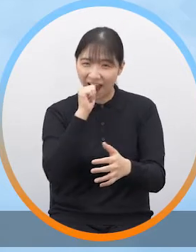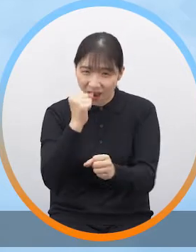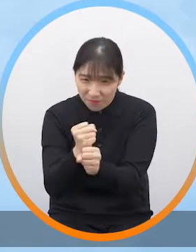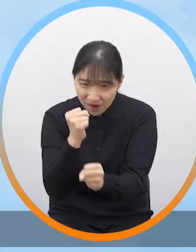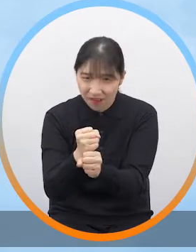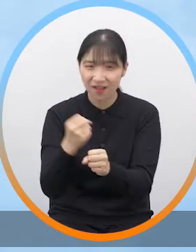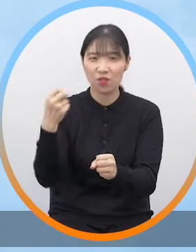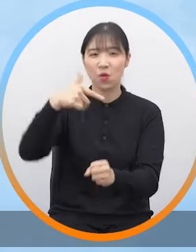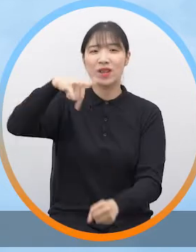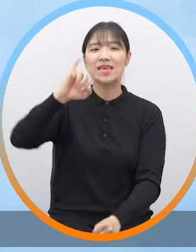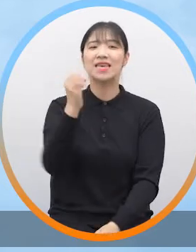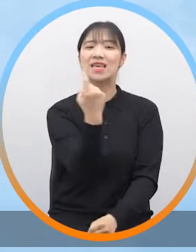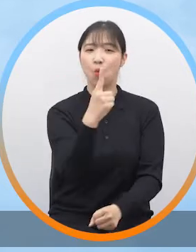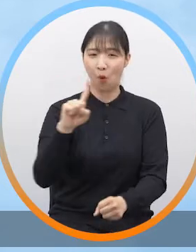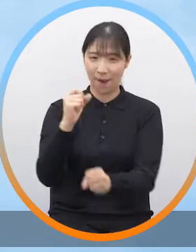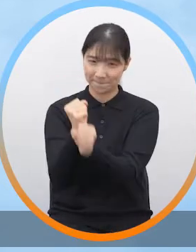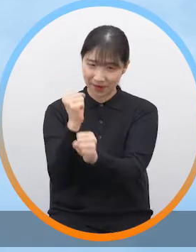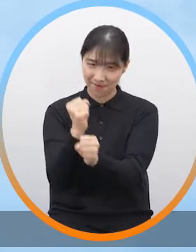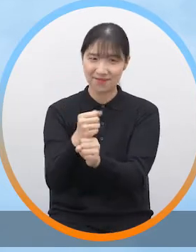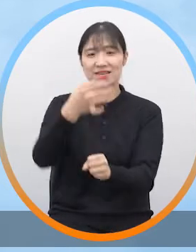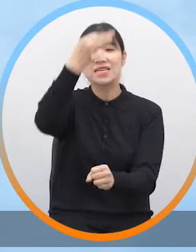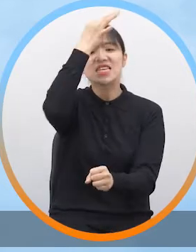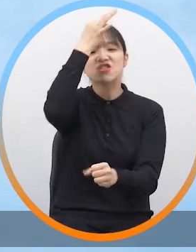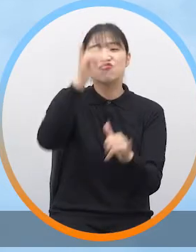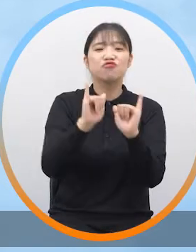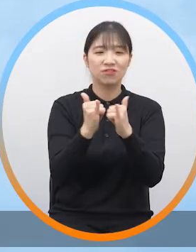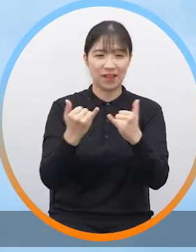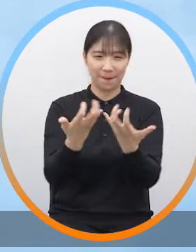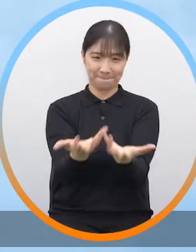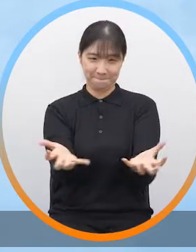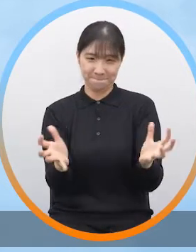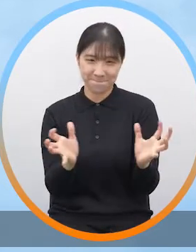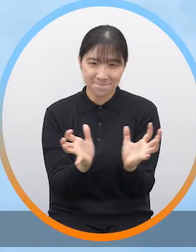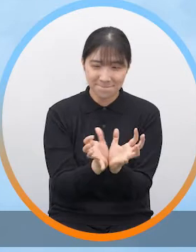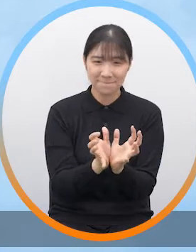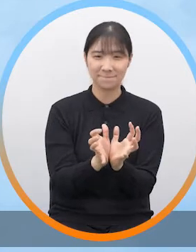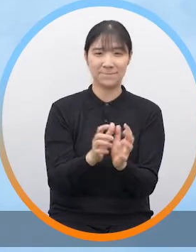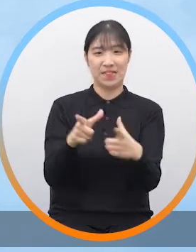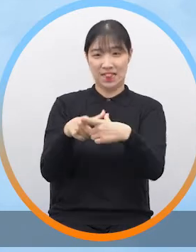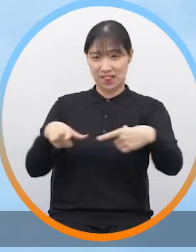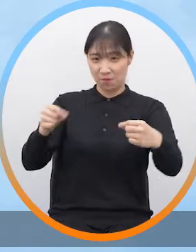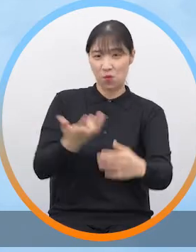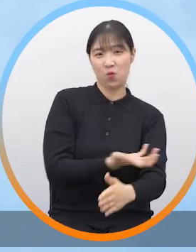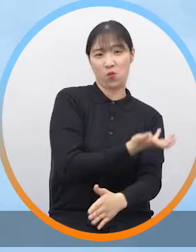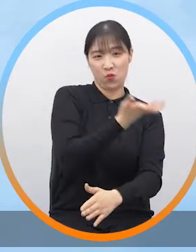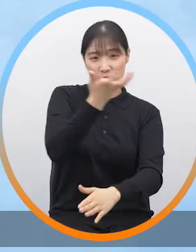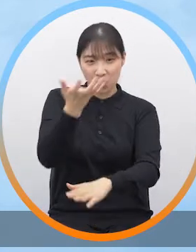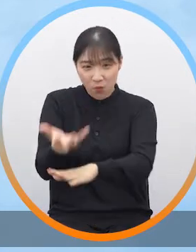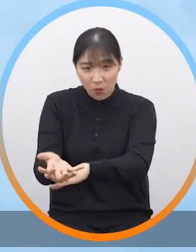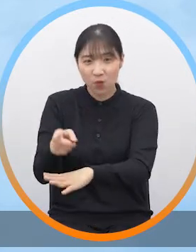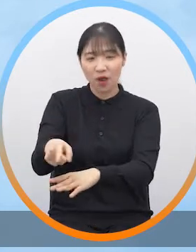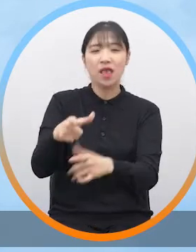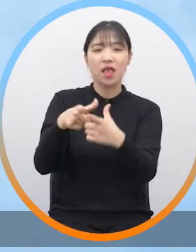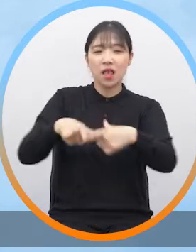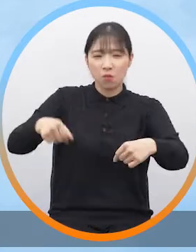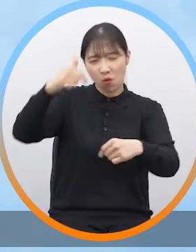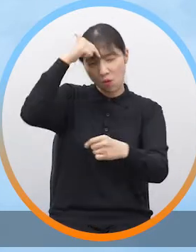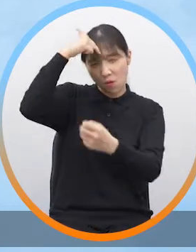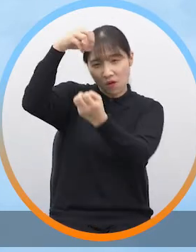기와를 만든 와공, 이런 기술자들과 함께 일본으로 건너가서 일본 고대